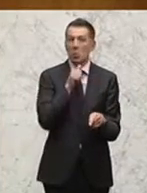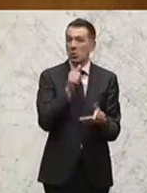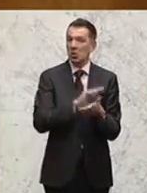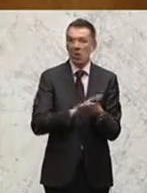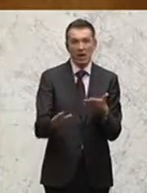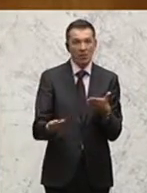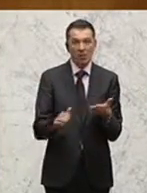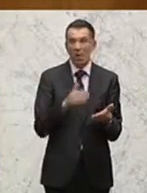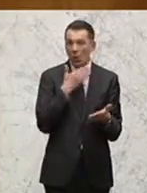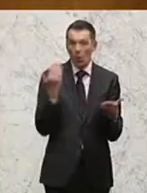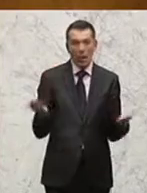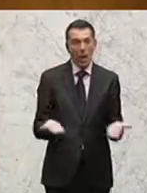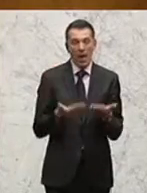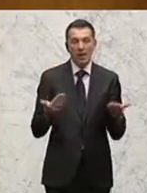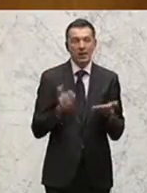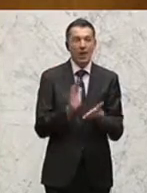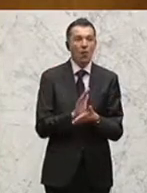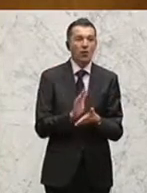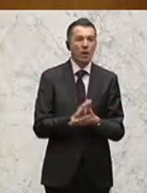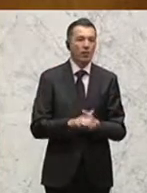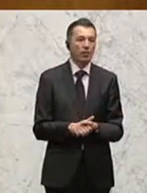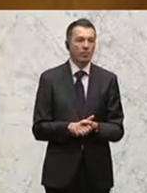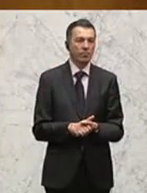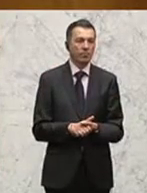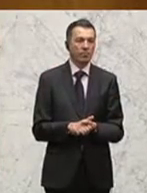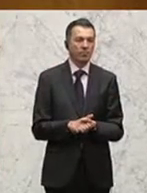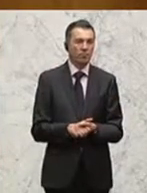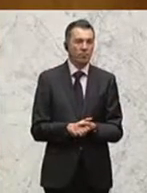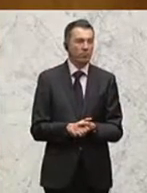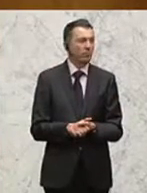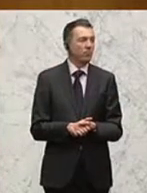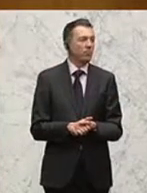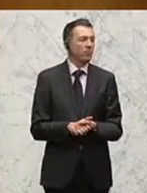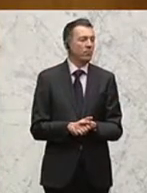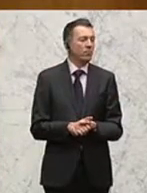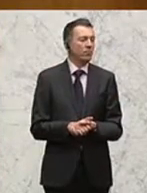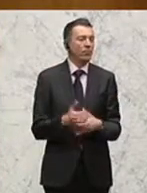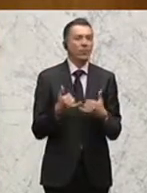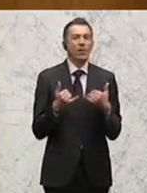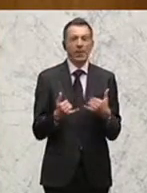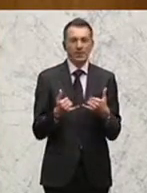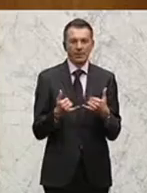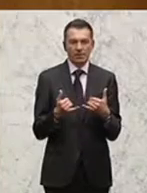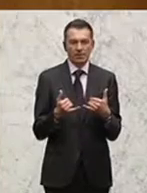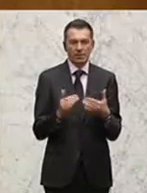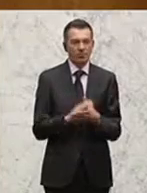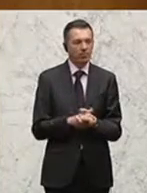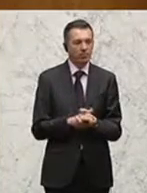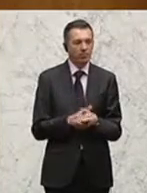einfache und keine leichte Aufgabe ist. Ich darf nun zu